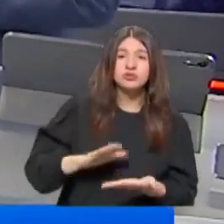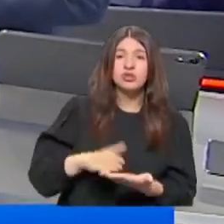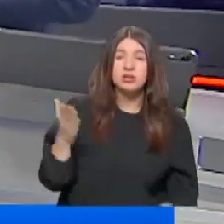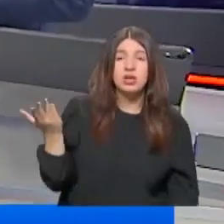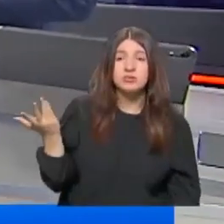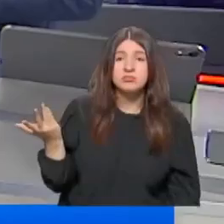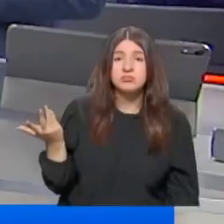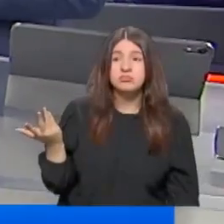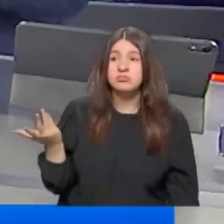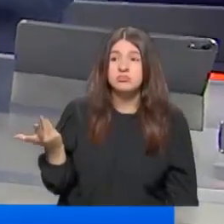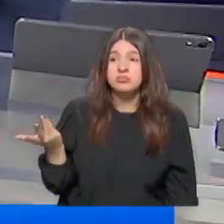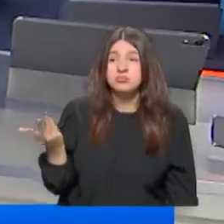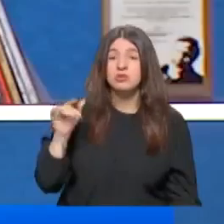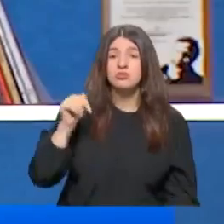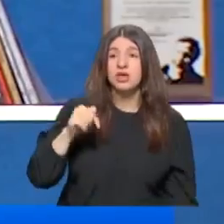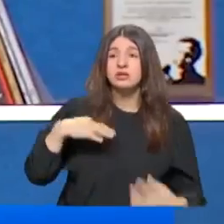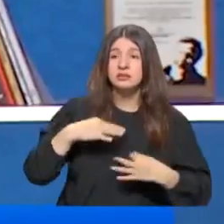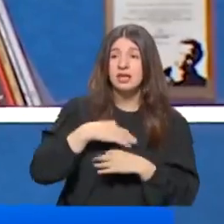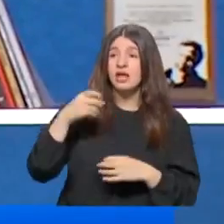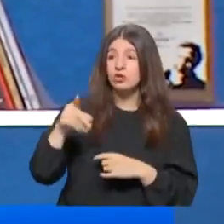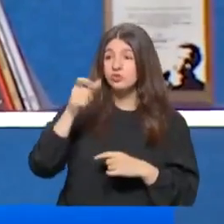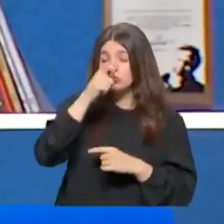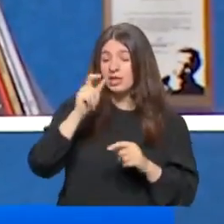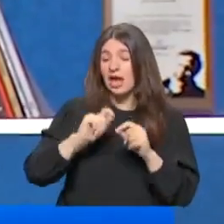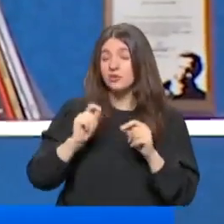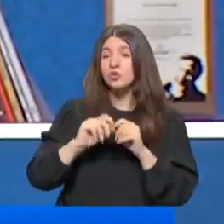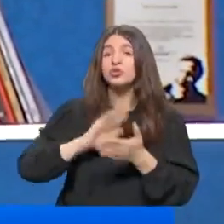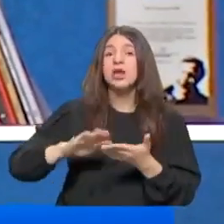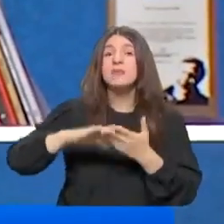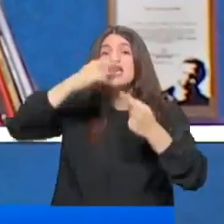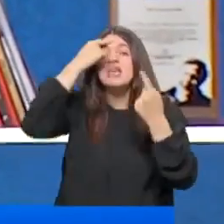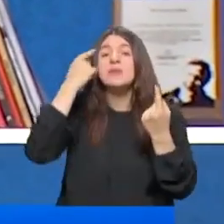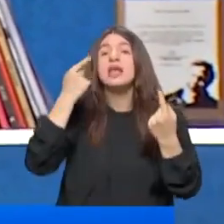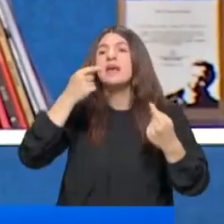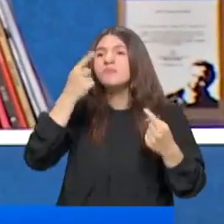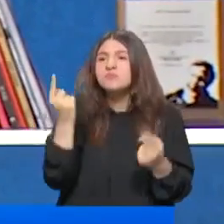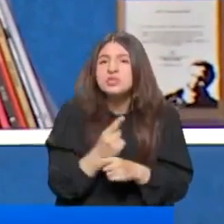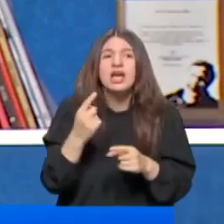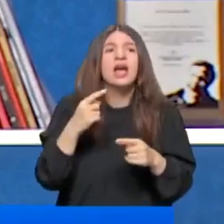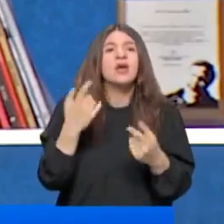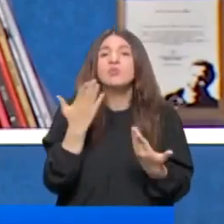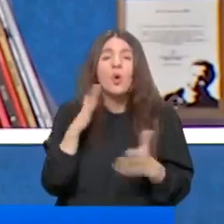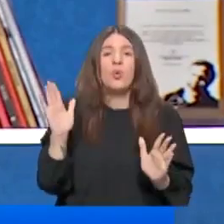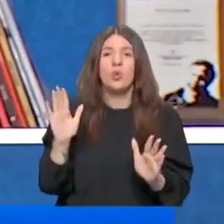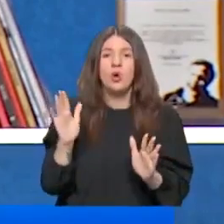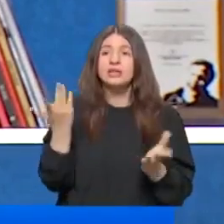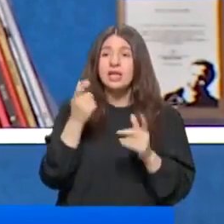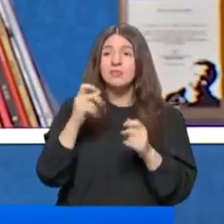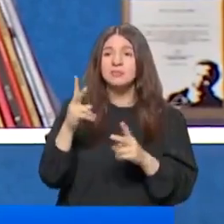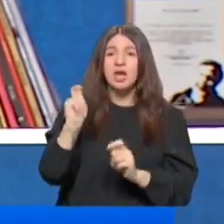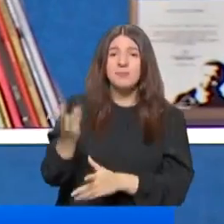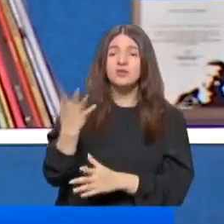düzelecek Turkey Evet şu anda sayın Erdoğan'ın Türkiye'nin ekonomisini düzeltme imkanı ihtimali yok zaten